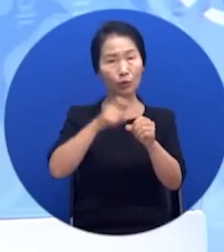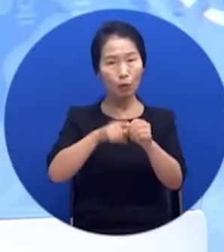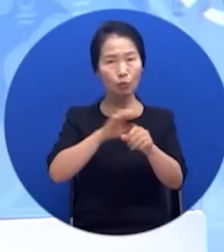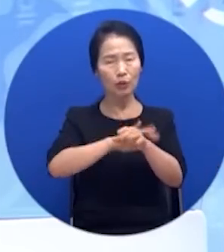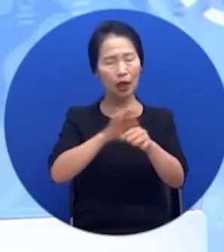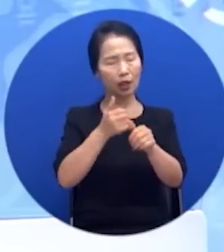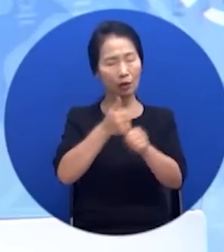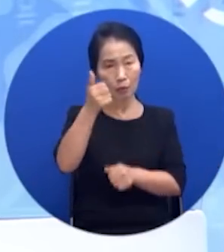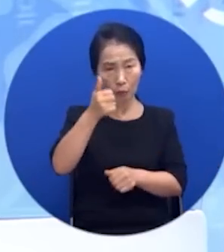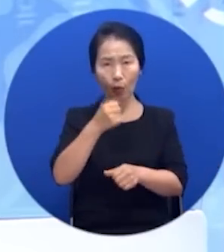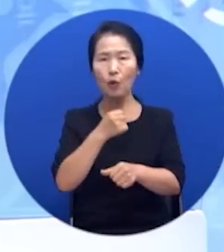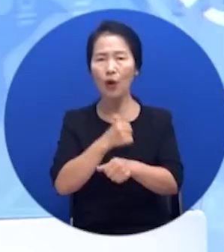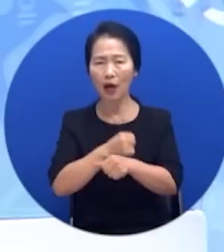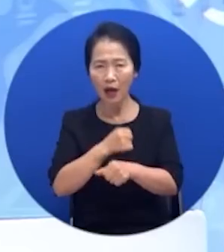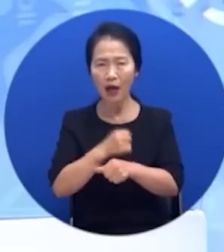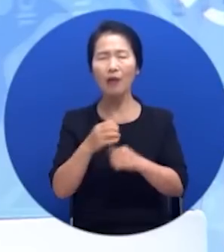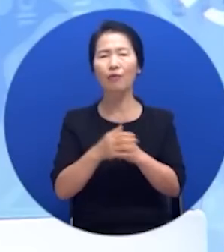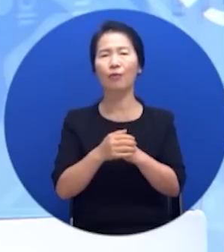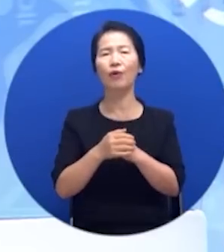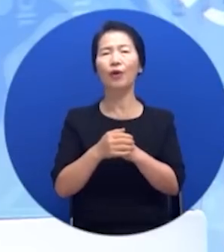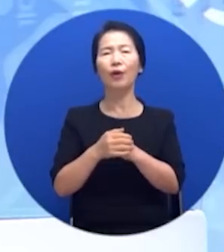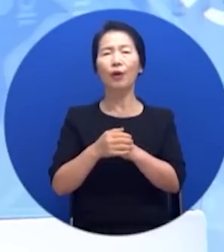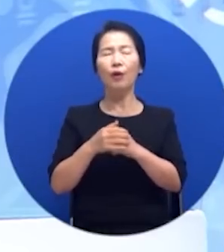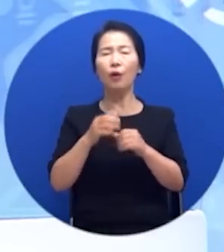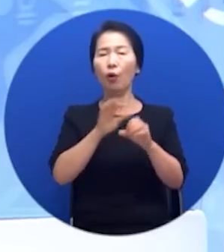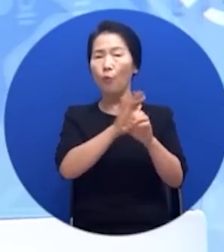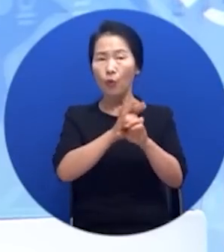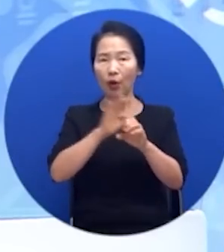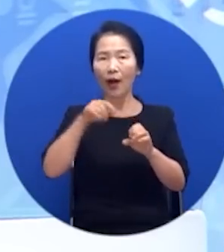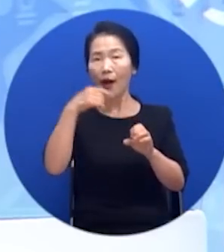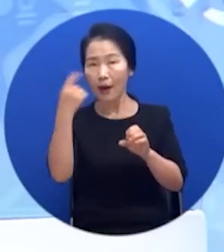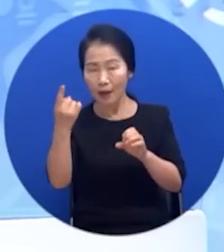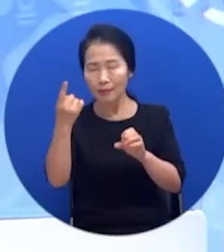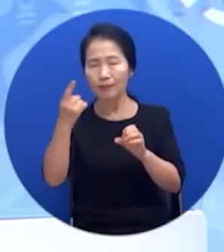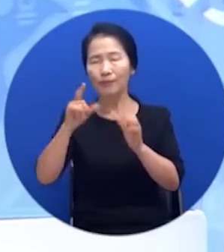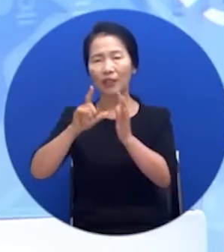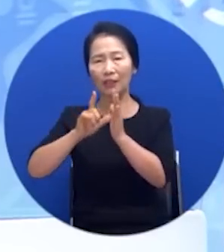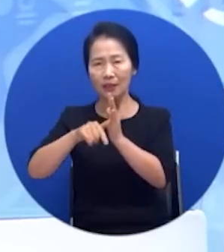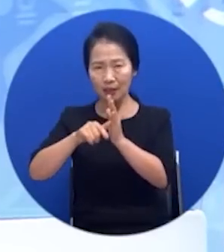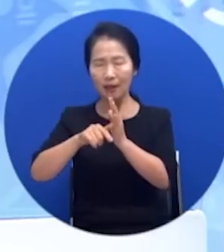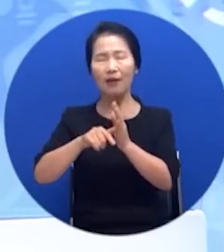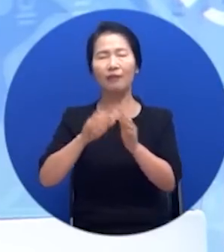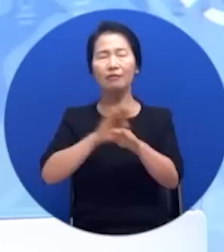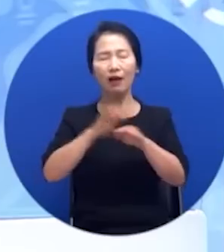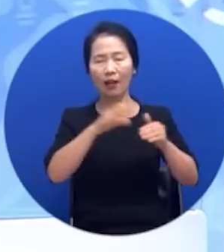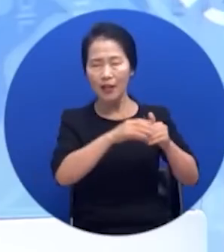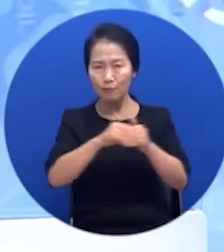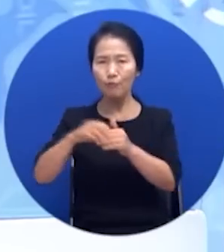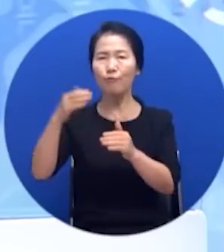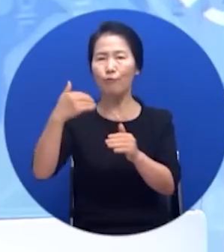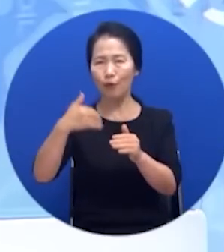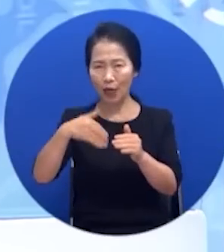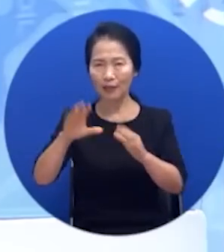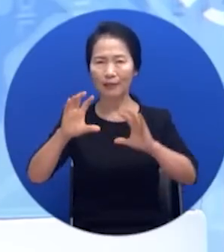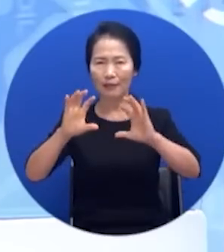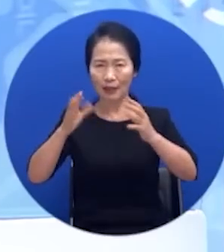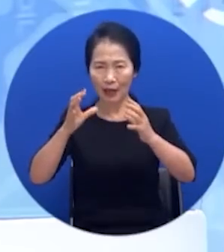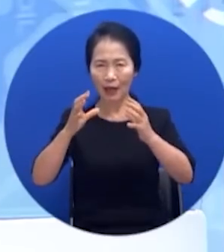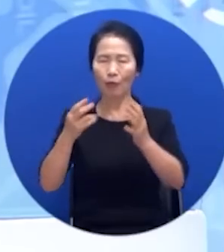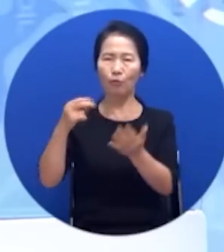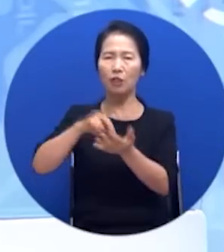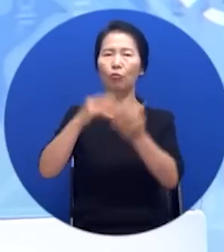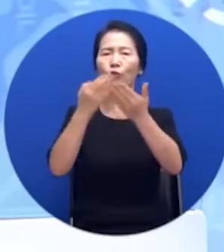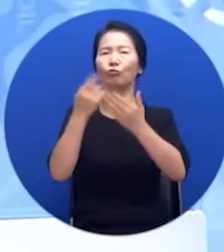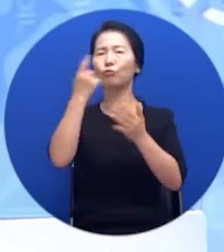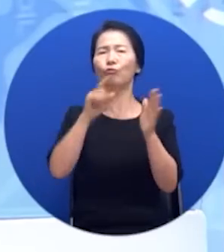포스트 코로나 세계를 선도하는 국가로 우뚝 설 수 있는 계기를 만들어 주실 것으로 믿습니다.